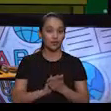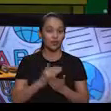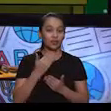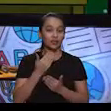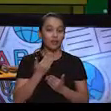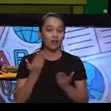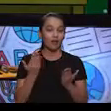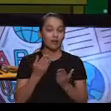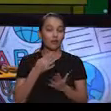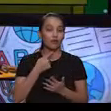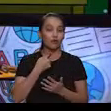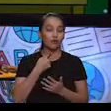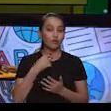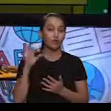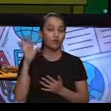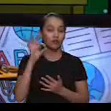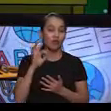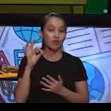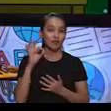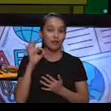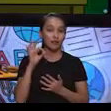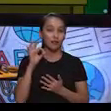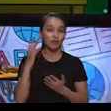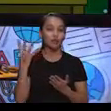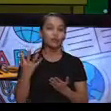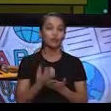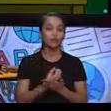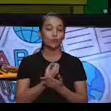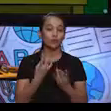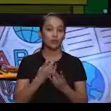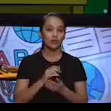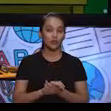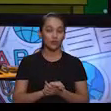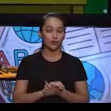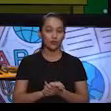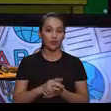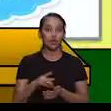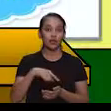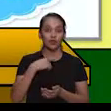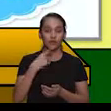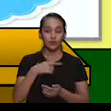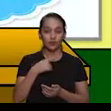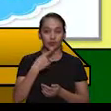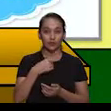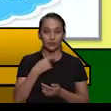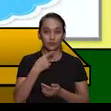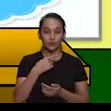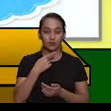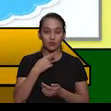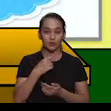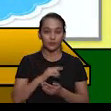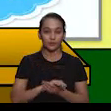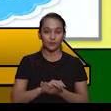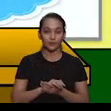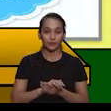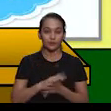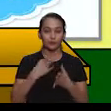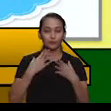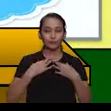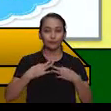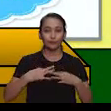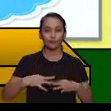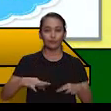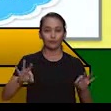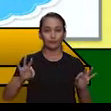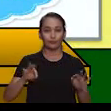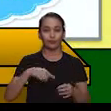Ularni talaffuz qilganimizda havo og'izdan erkin o'tadi. Ular ovozdan tashkil topadi.